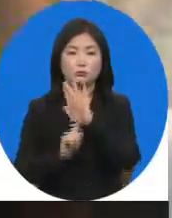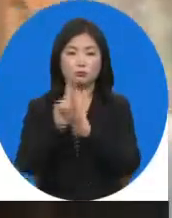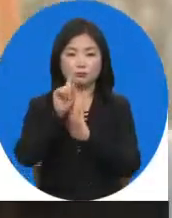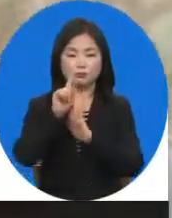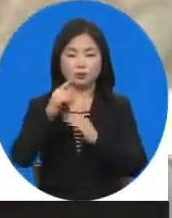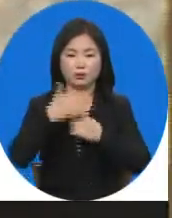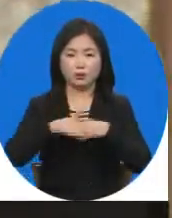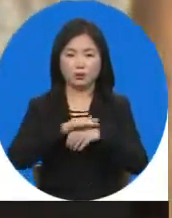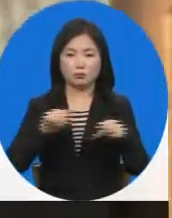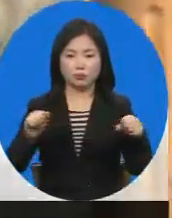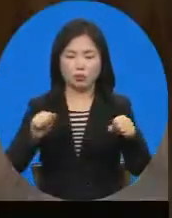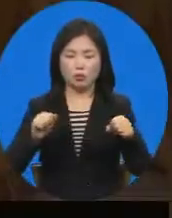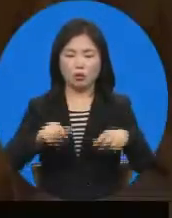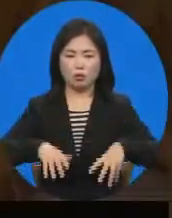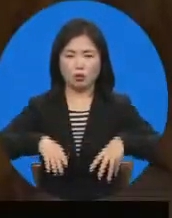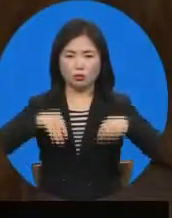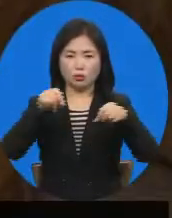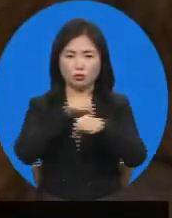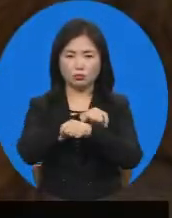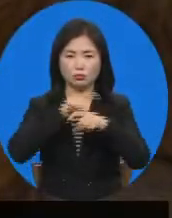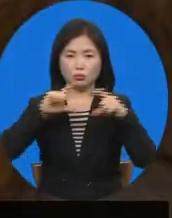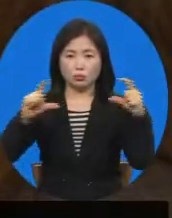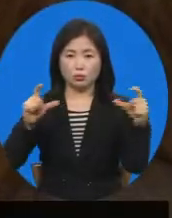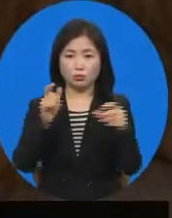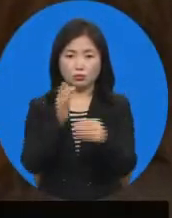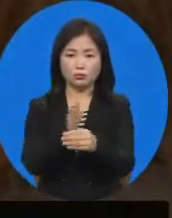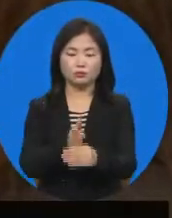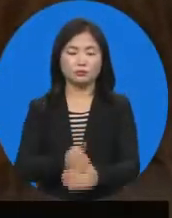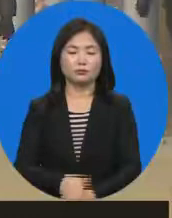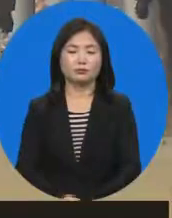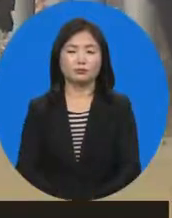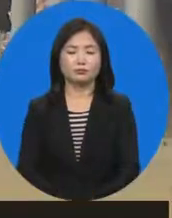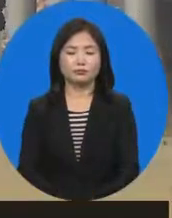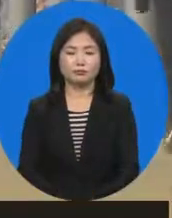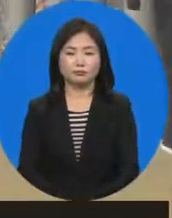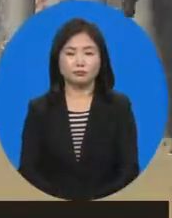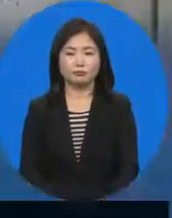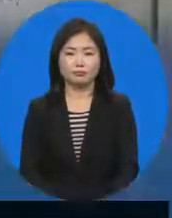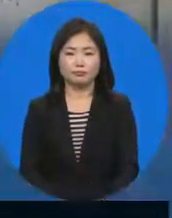대구와 경북 일부지역에 는 여전히 건조 특보가 내려져 있습니다